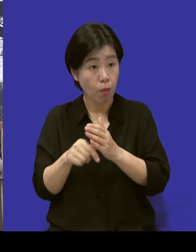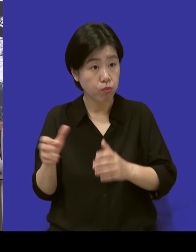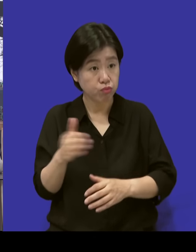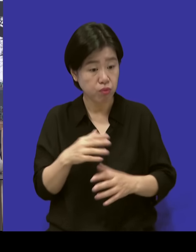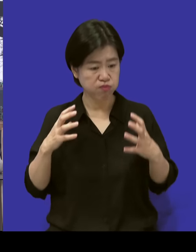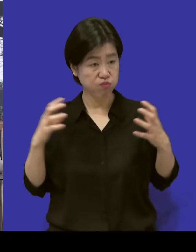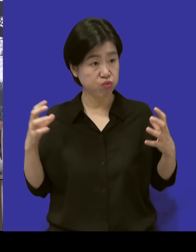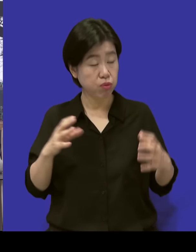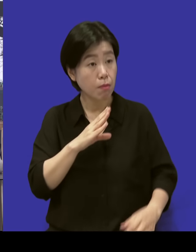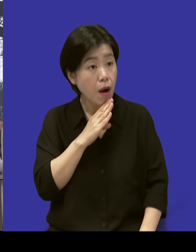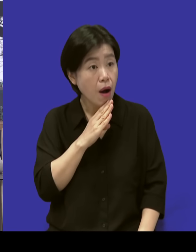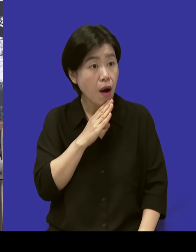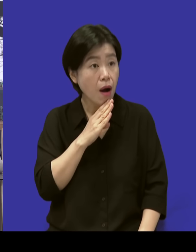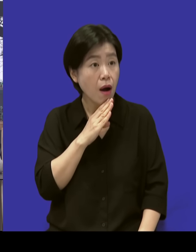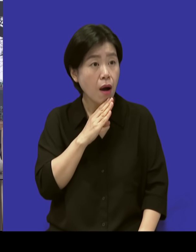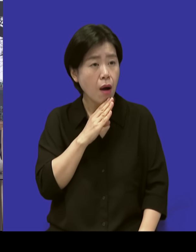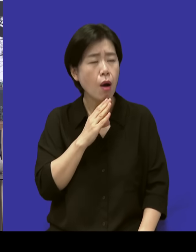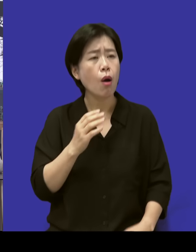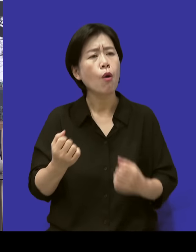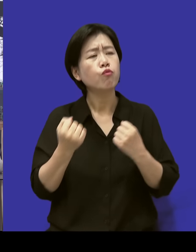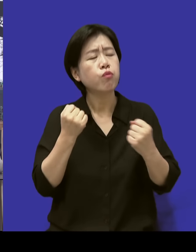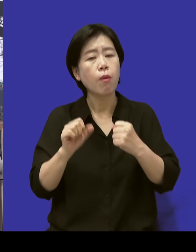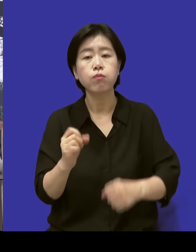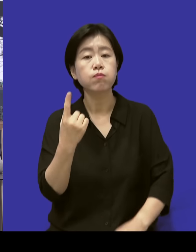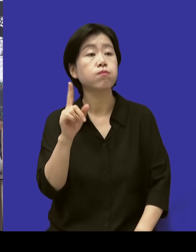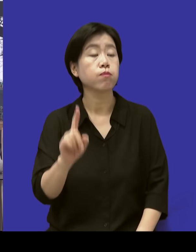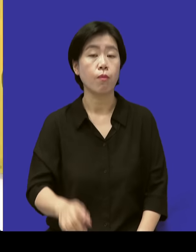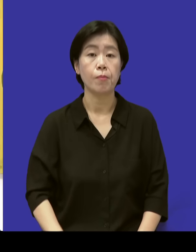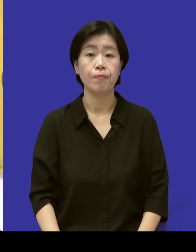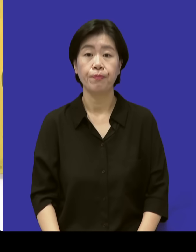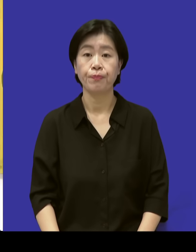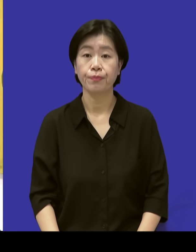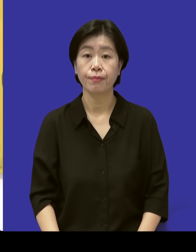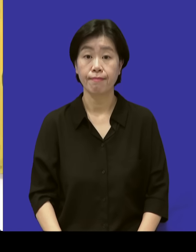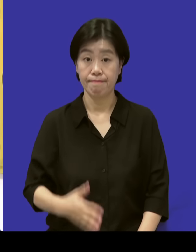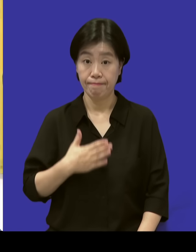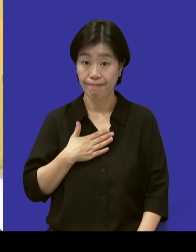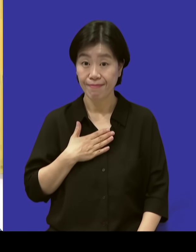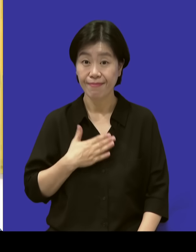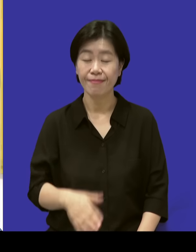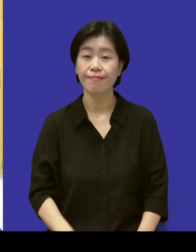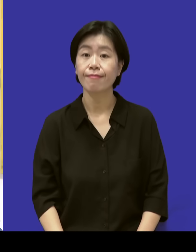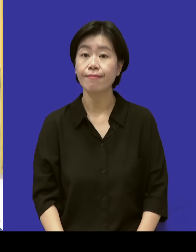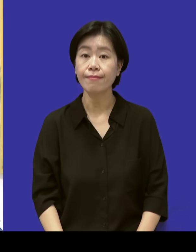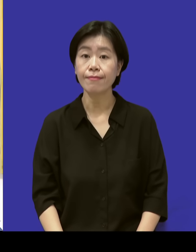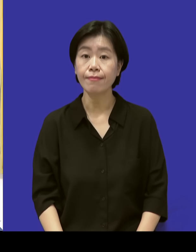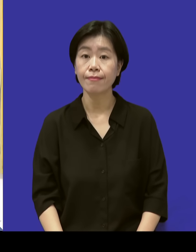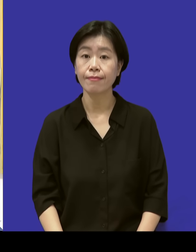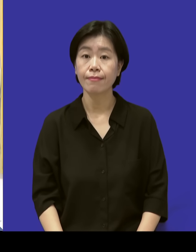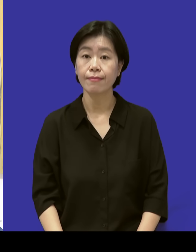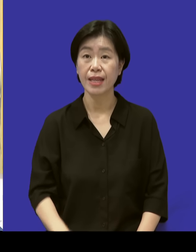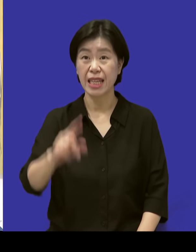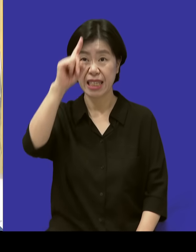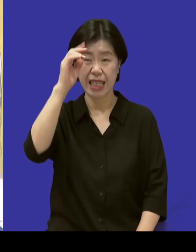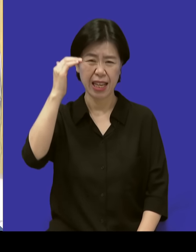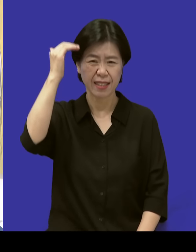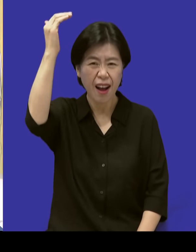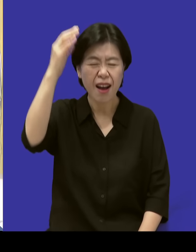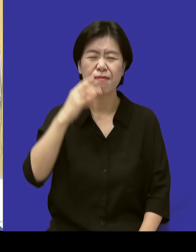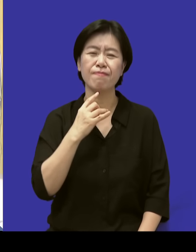네네. 운동을 맞아요. 하게 된 좀 계기가 좀 특별하시다 들었는데. 아, 네네. 사실 제가 이제 키만 크고